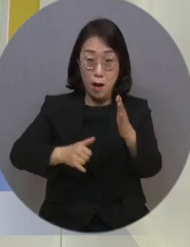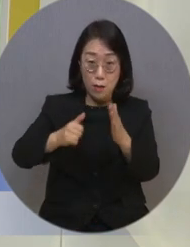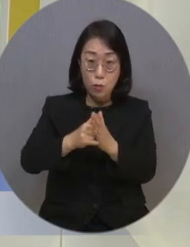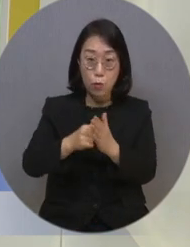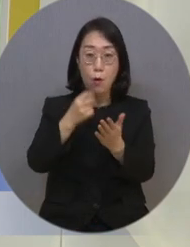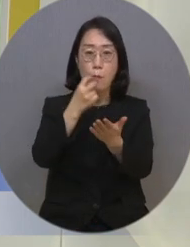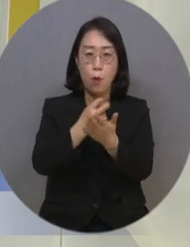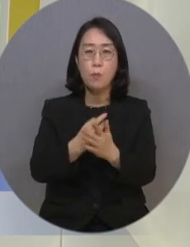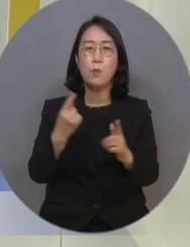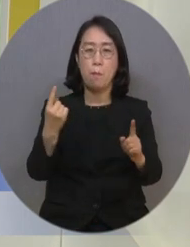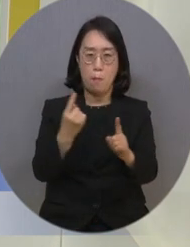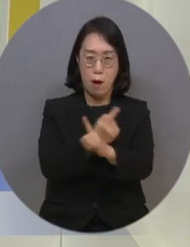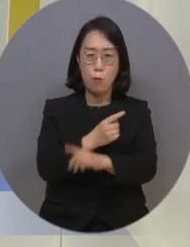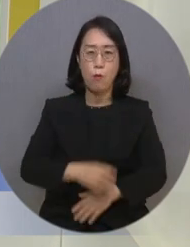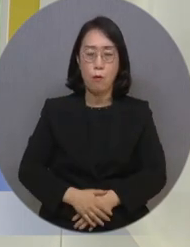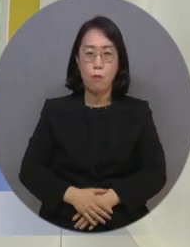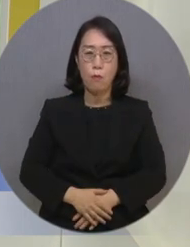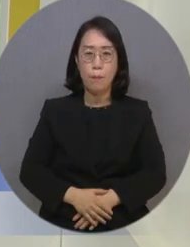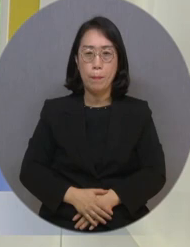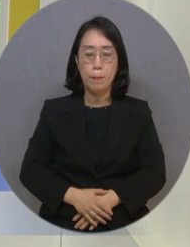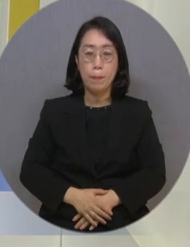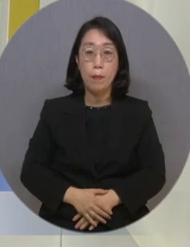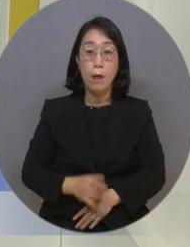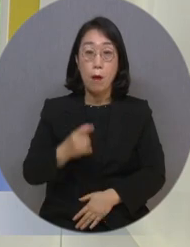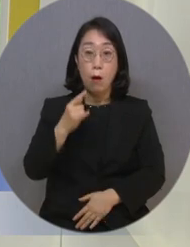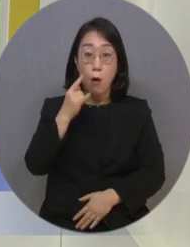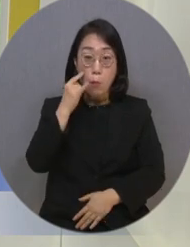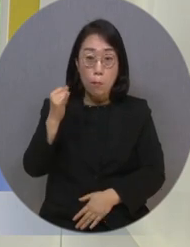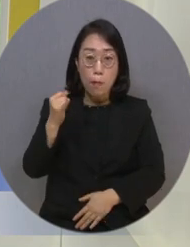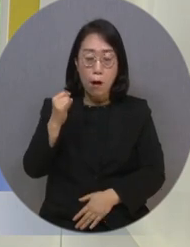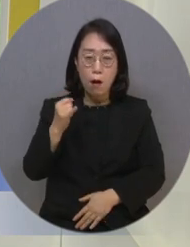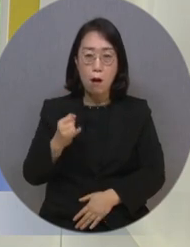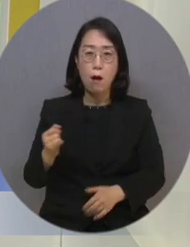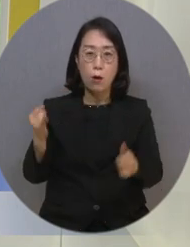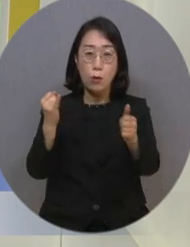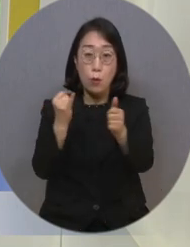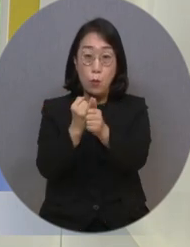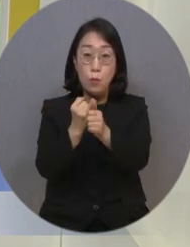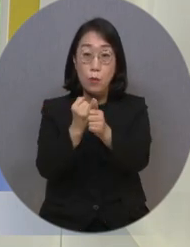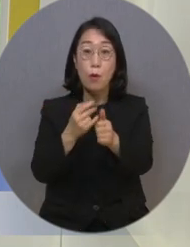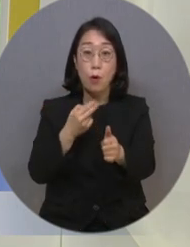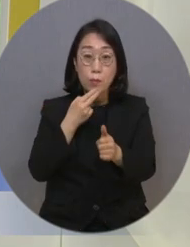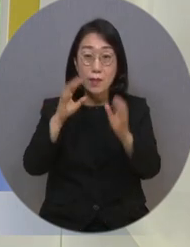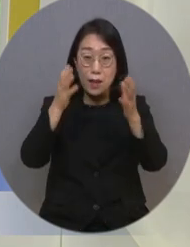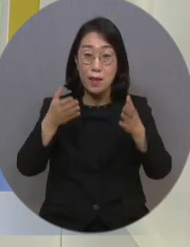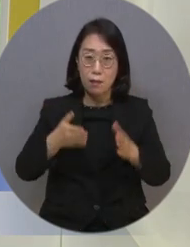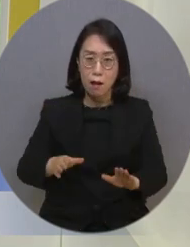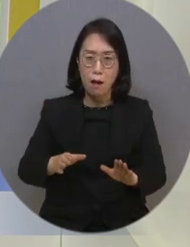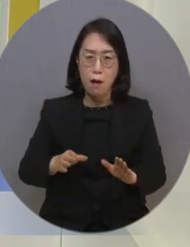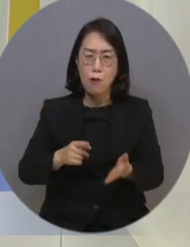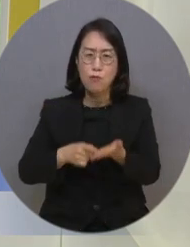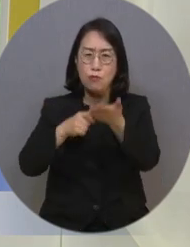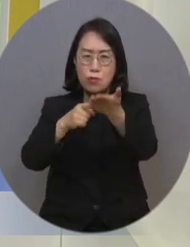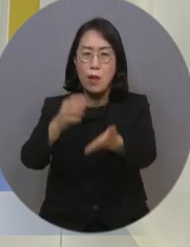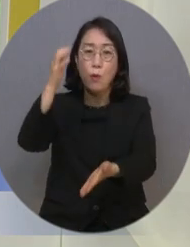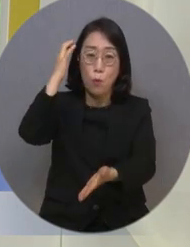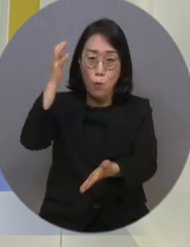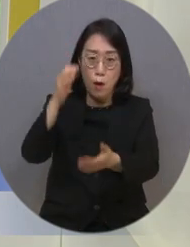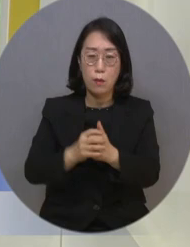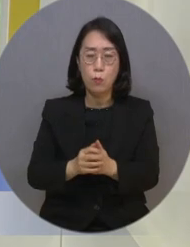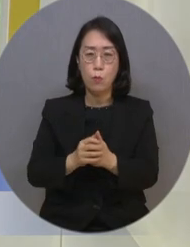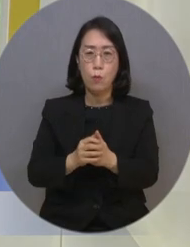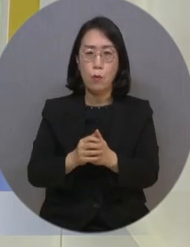나섰습니다 생모가 혼인의 출산 등의 사유로 출생신고를 기피하거나 의료기관 외에서